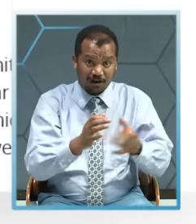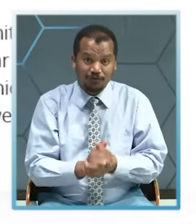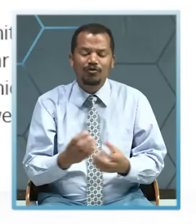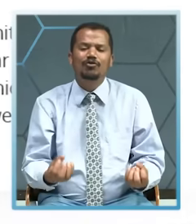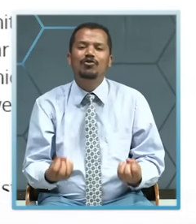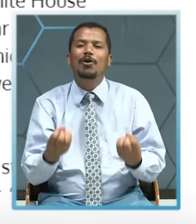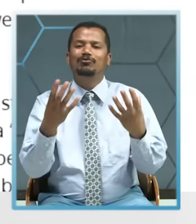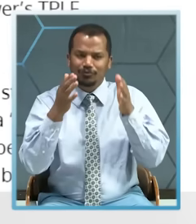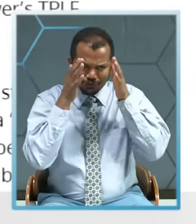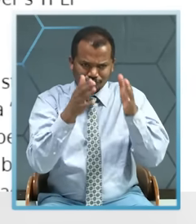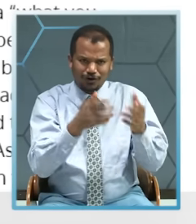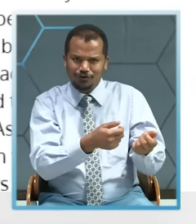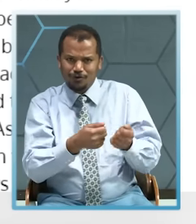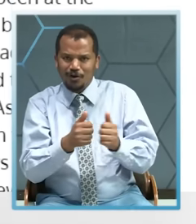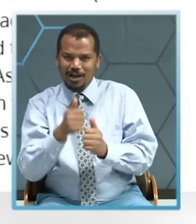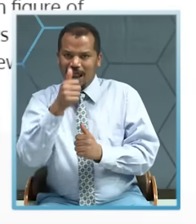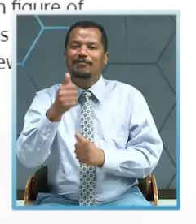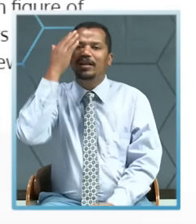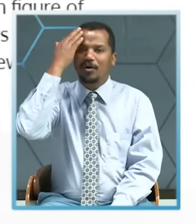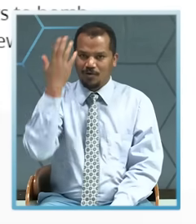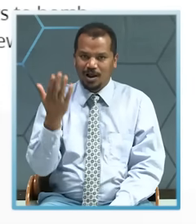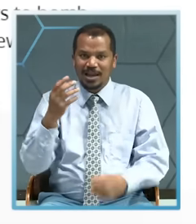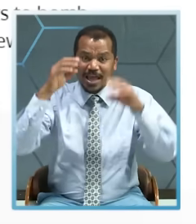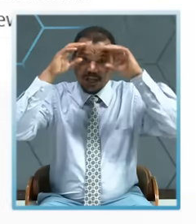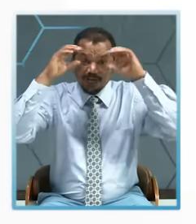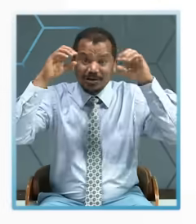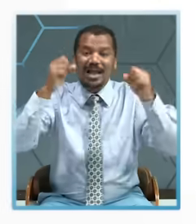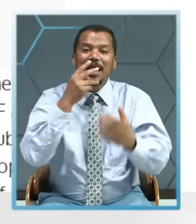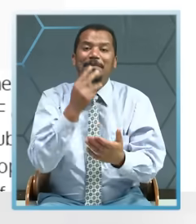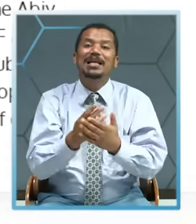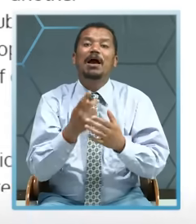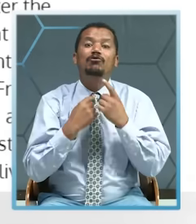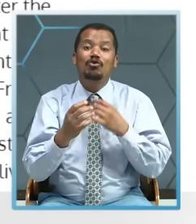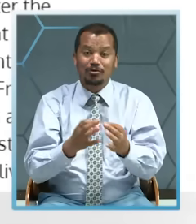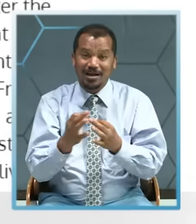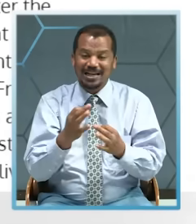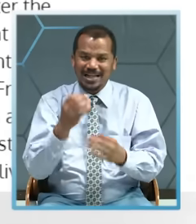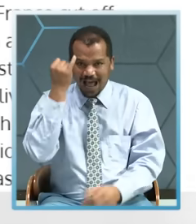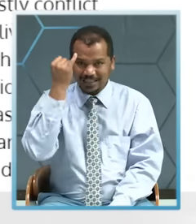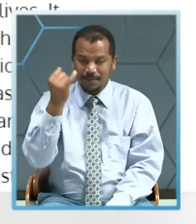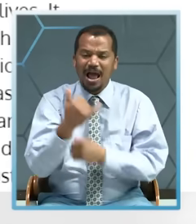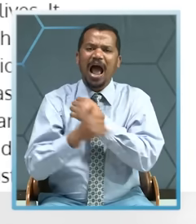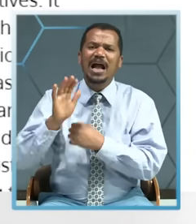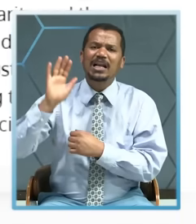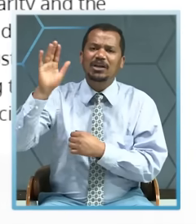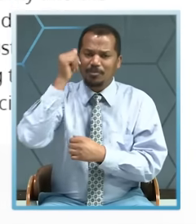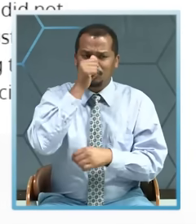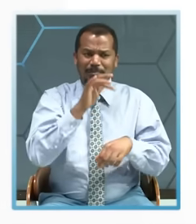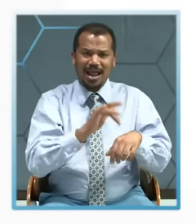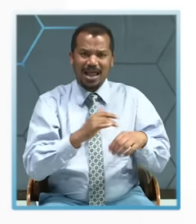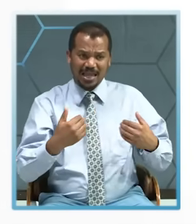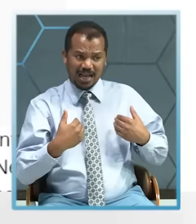መልእክታቸውን ሲያስተላልፉ የብዙዎችን ትኩረት ስቦ እንዳለፈ ይታወቃል። የፕሬዝዳንቱ የመልካም ምኞት መግለጫ ጭብጥ